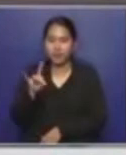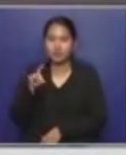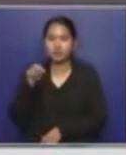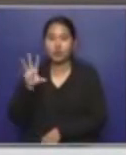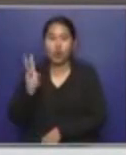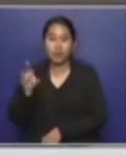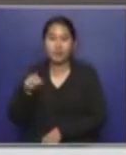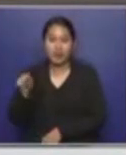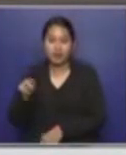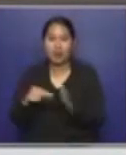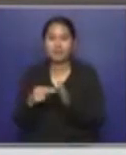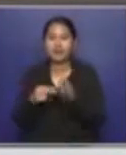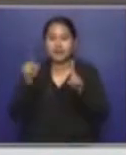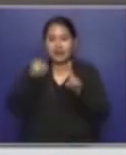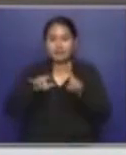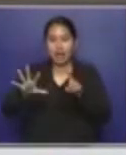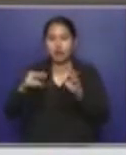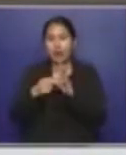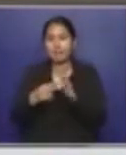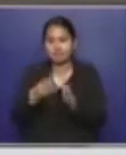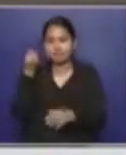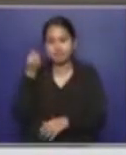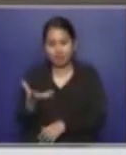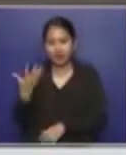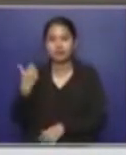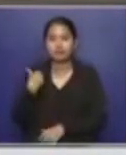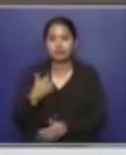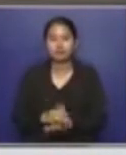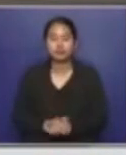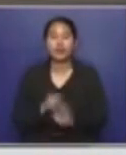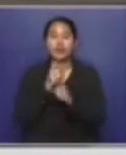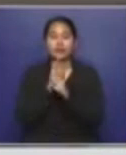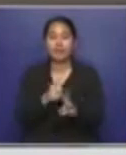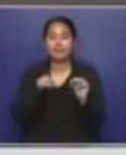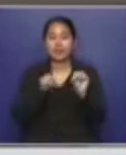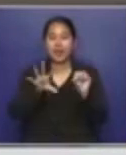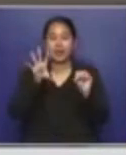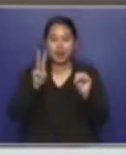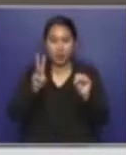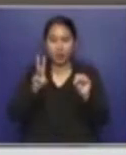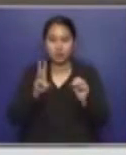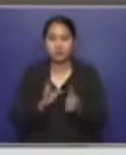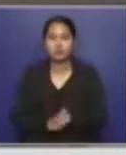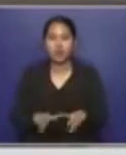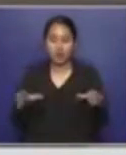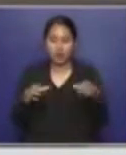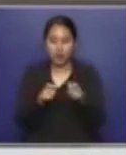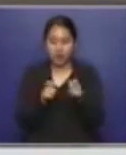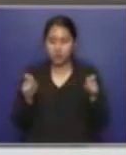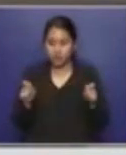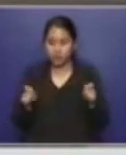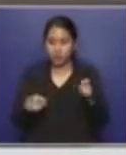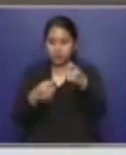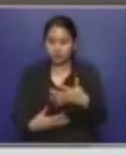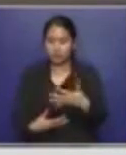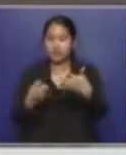20% ก็คือ1ใน5ก็ถือว่ามากมายทีเดียวตามมาตรา6นะครับอนุทั้ง12ข้อนะ